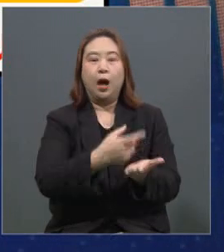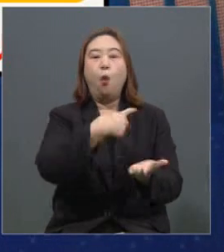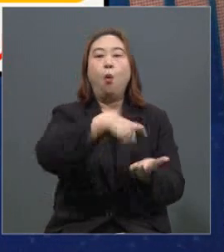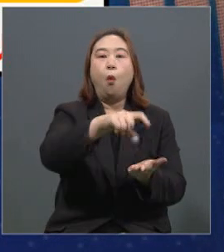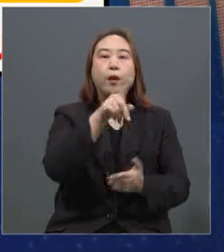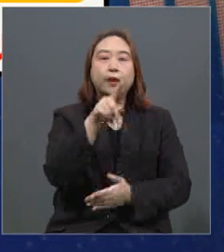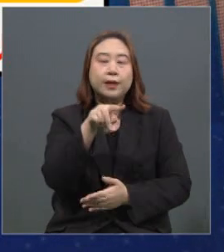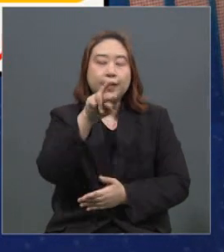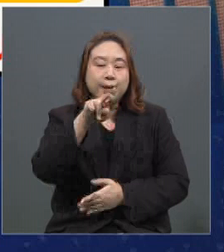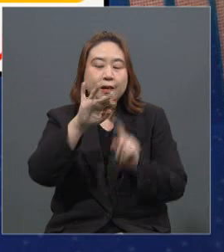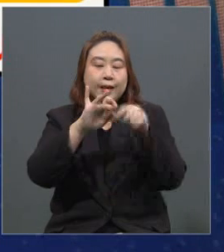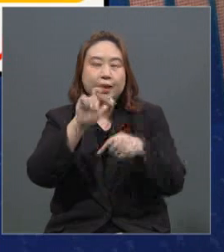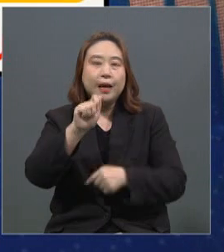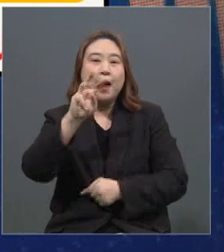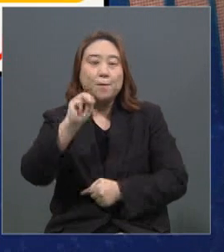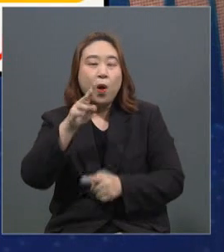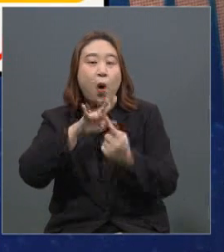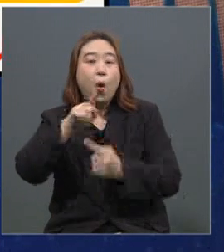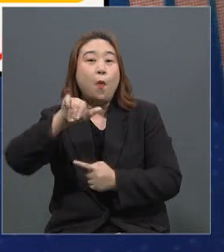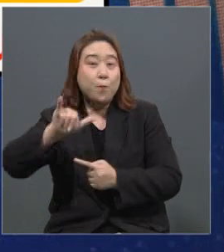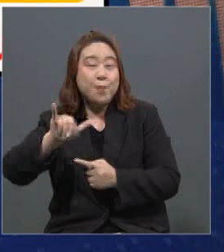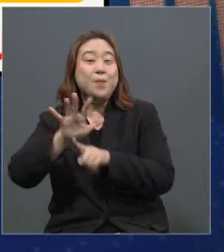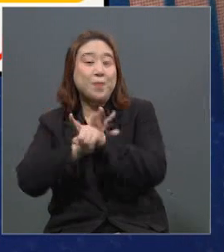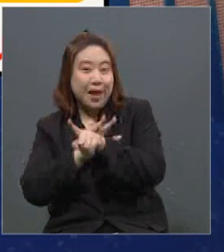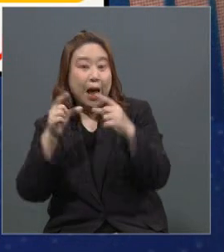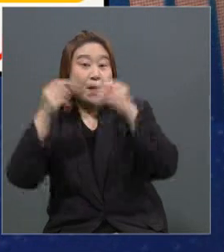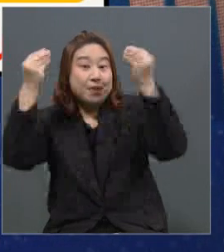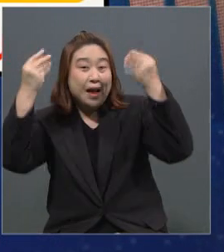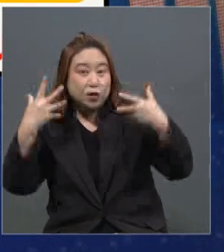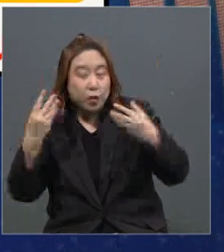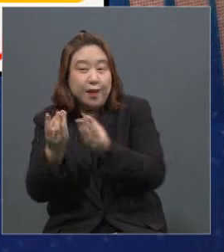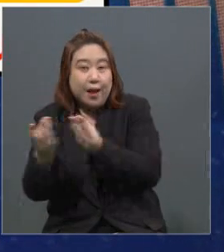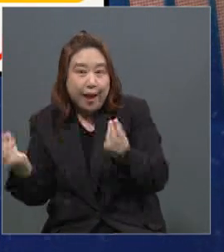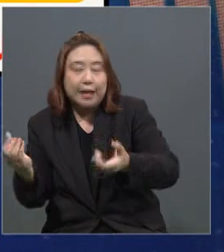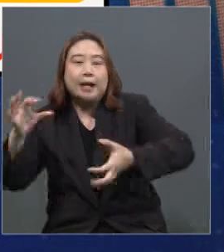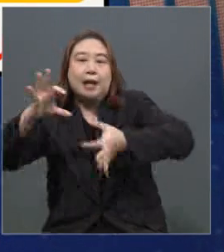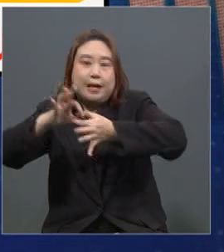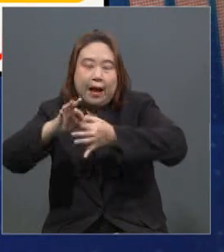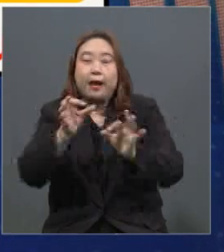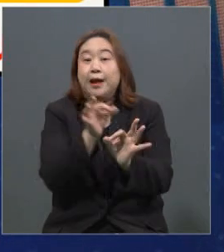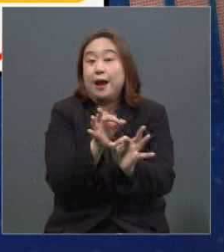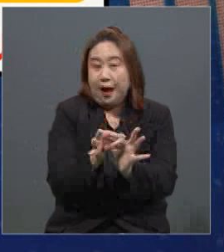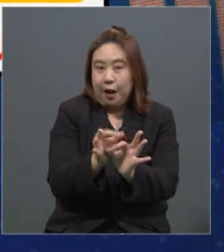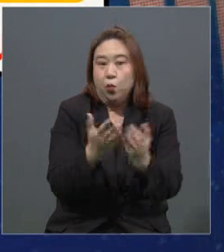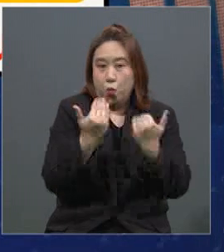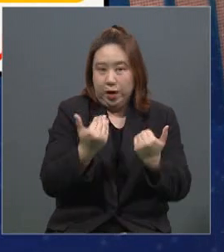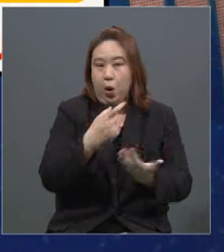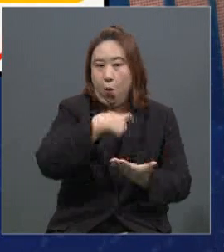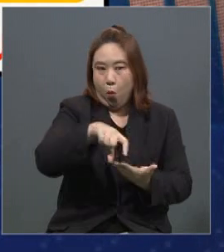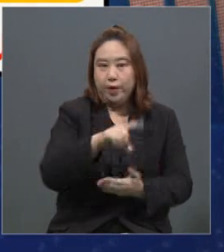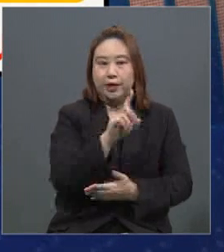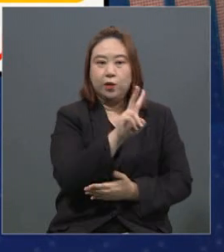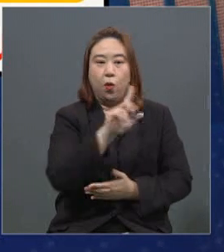บบพ้มเพที่เชื่อมเลขบัตประชาชนซึงวันนี้ 25 กัยายนกรบบัชีกลาง โอนเงินเข้าบัชีผู้พิการ 2,100 คน